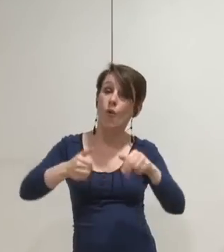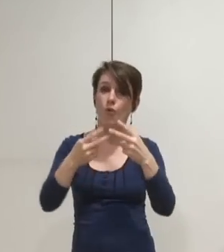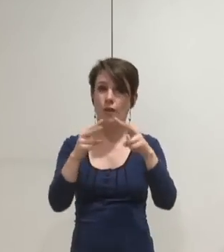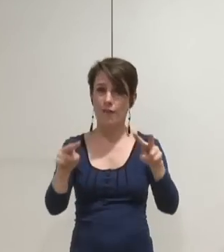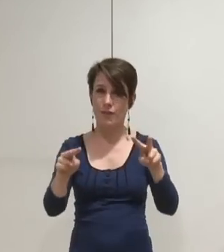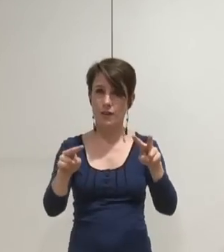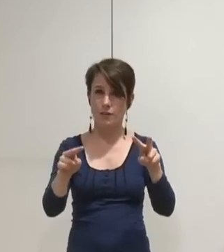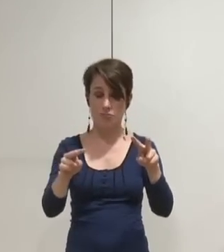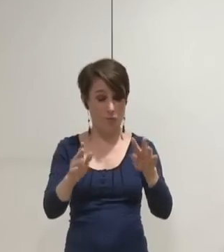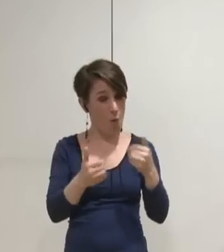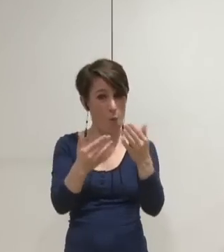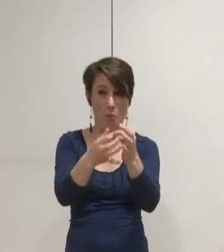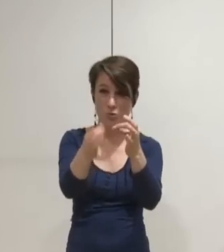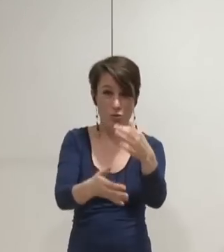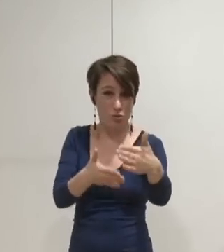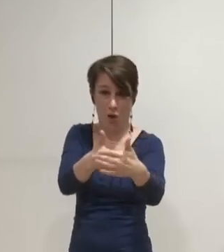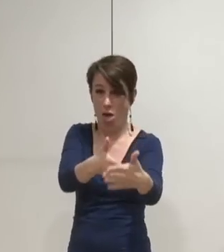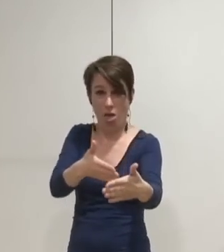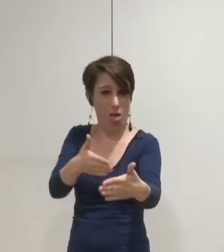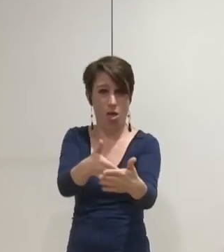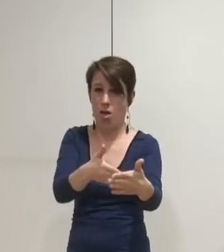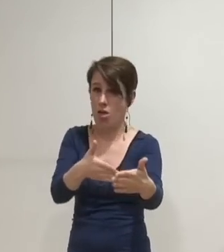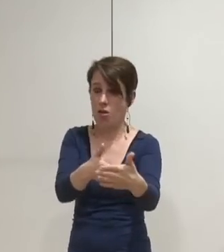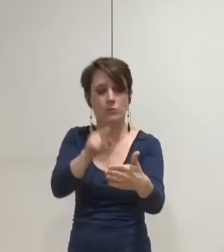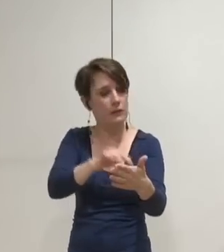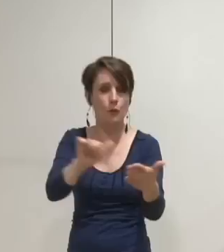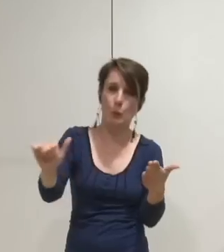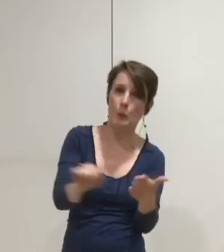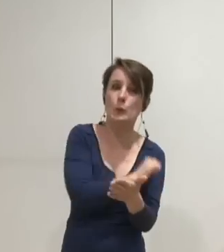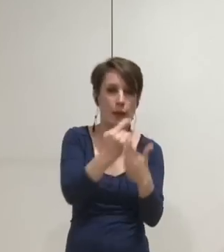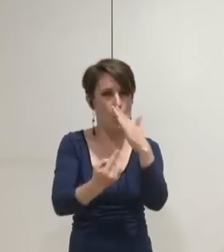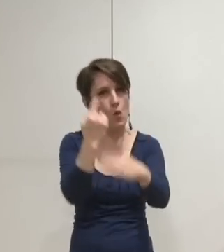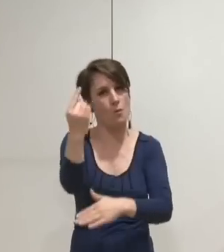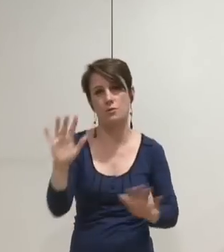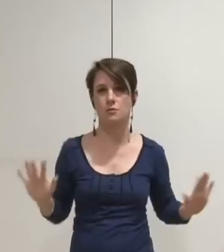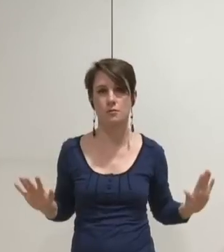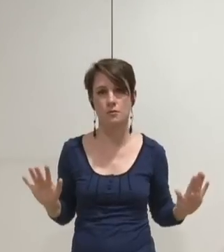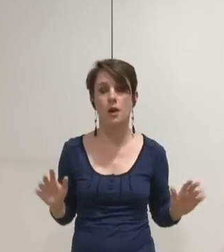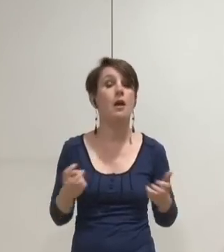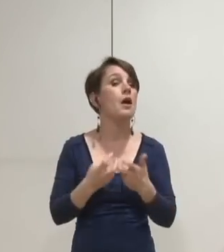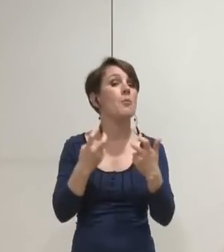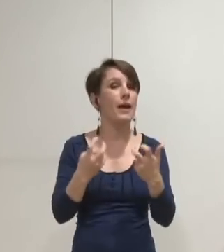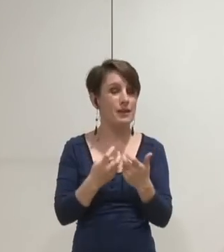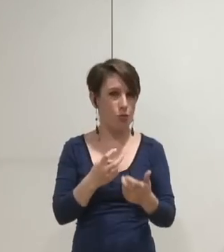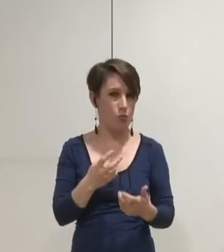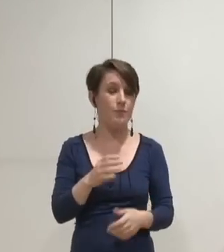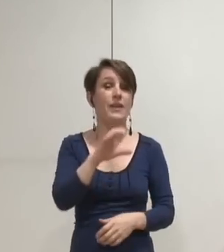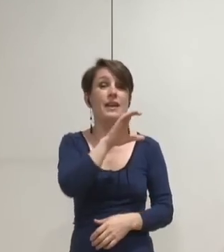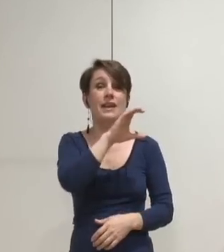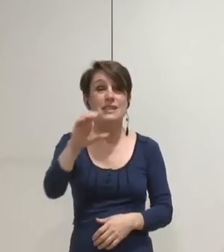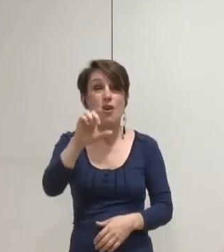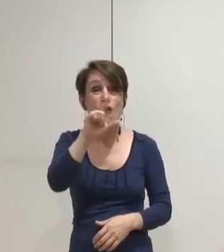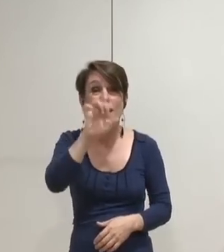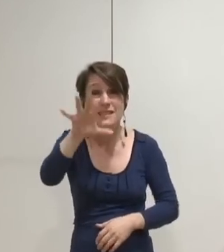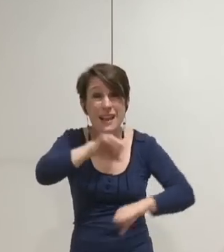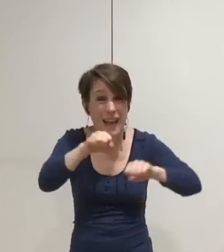n'apporte plus de solution il doit être revu par exemple nous pensons que subventionner 125 actions c'est